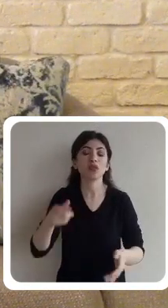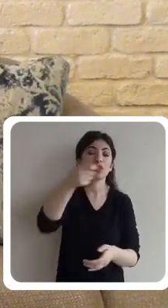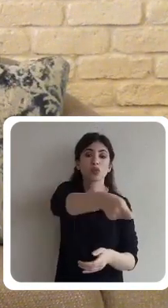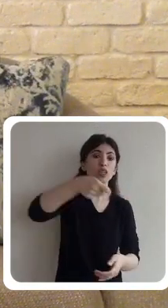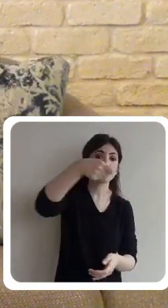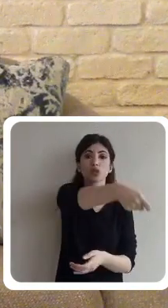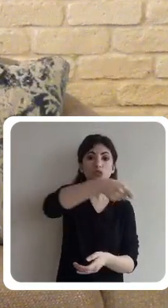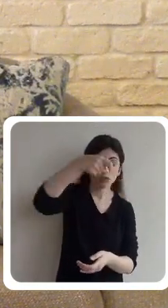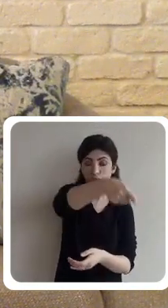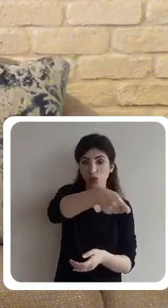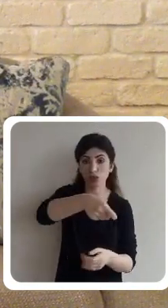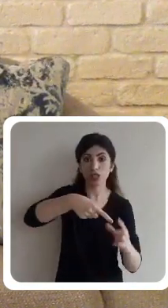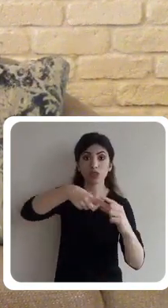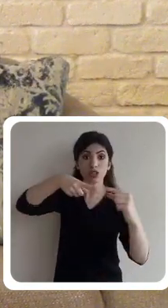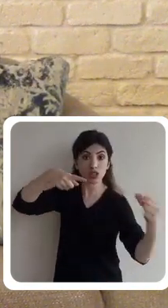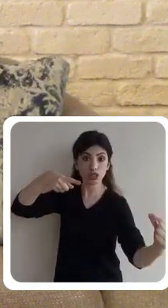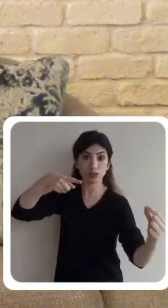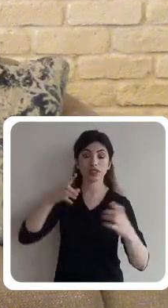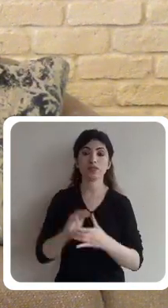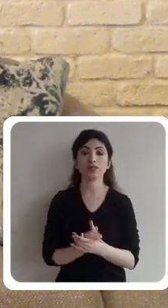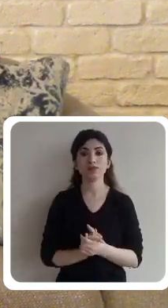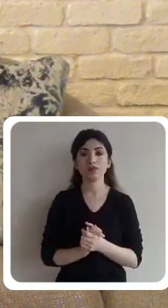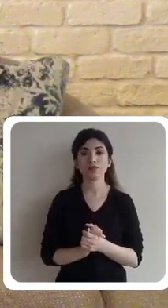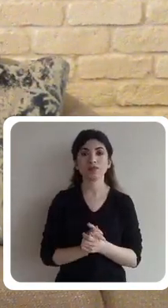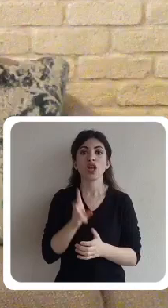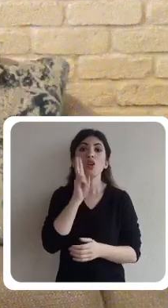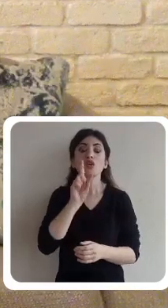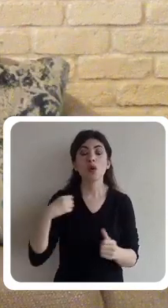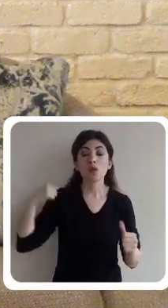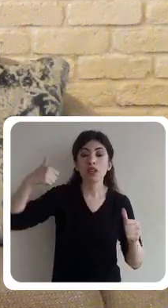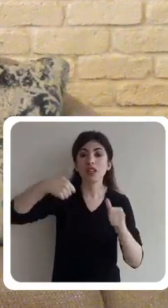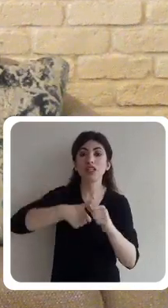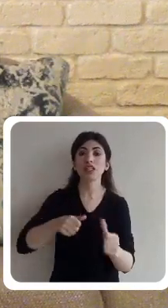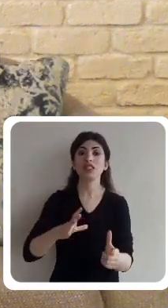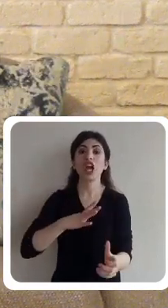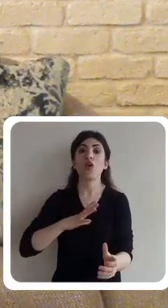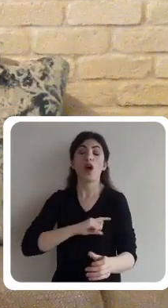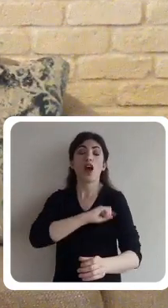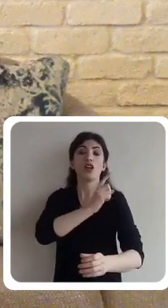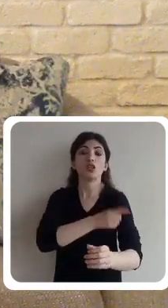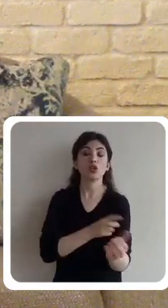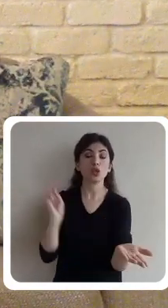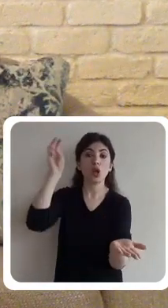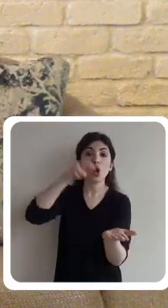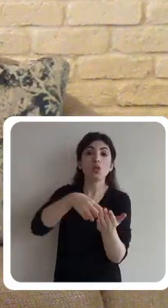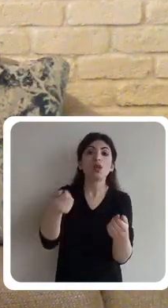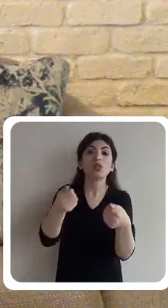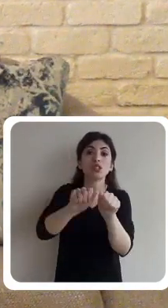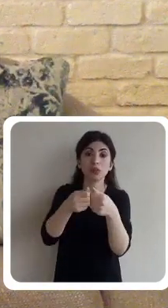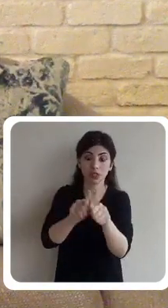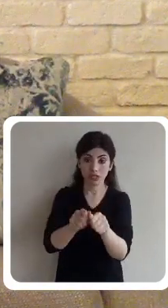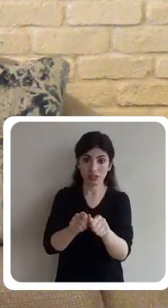kenarına uzatmış, uzatmış, uzatmış çırpıyı. Son bir kez var gücüyle hoplamış bir